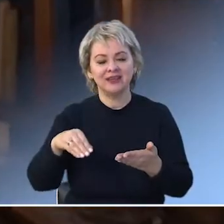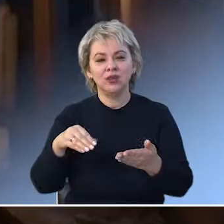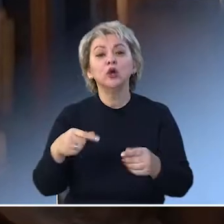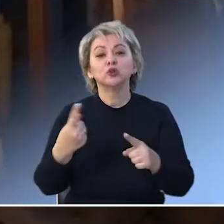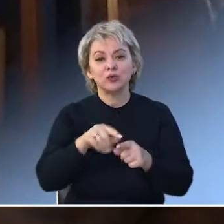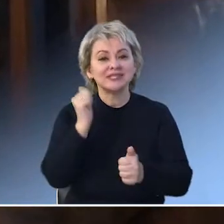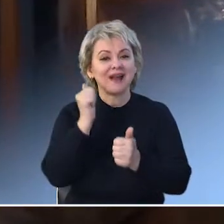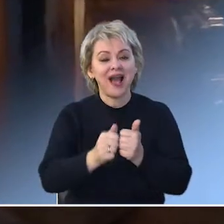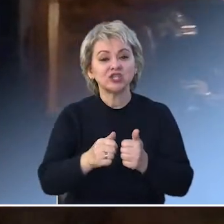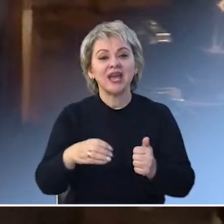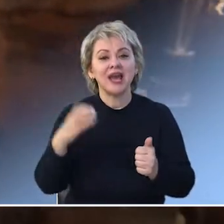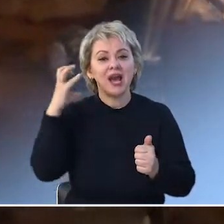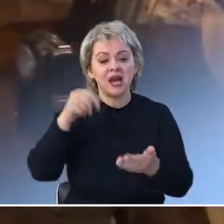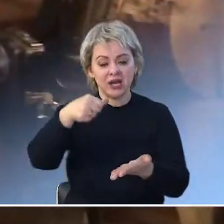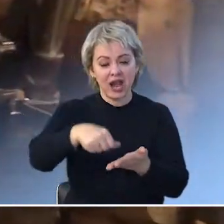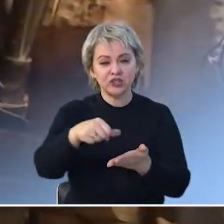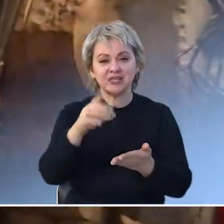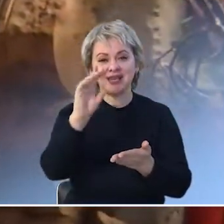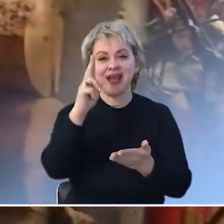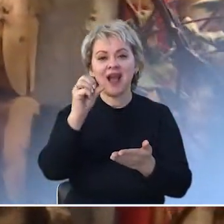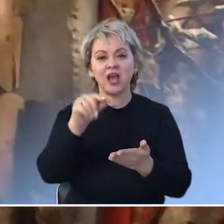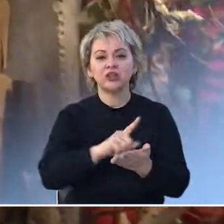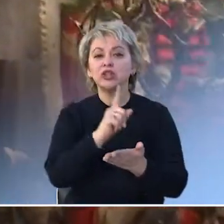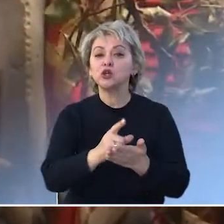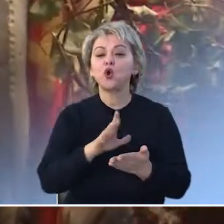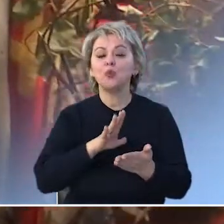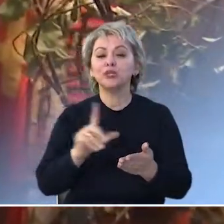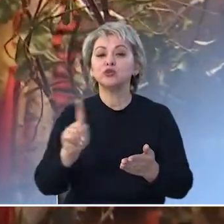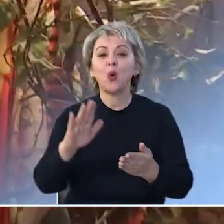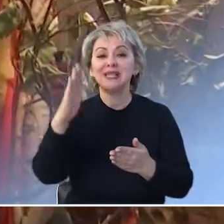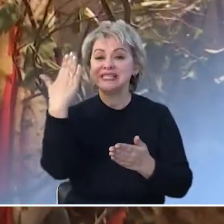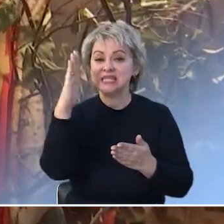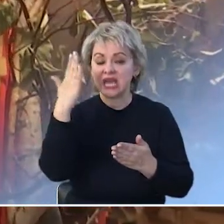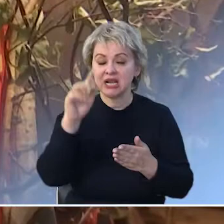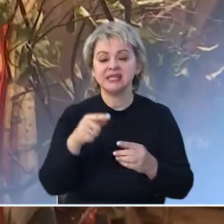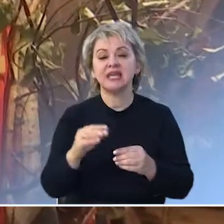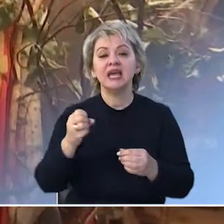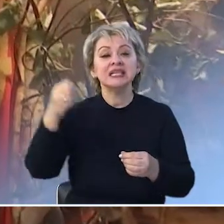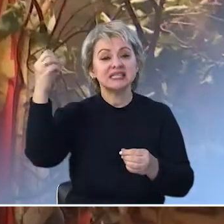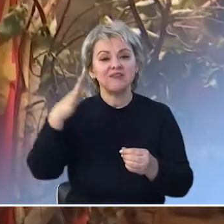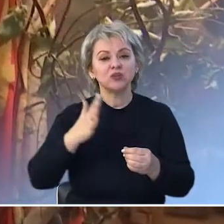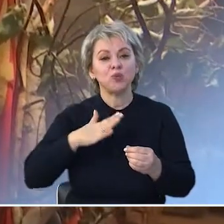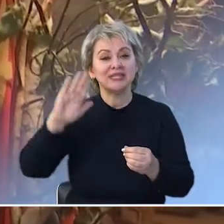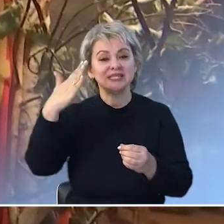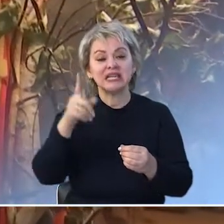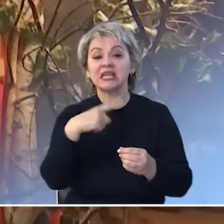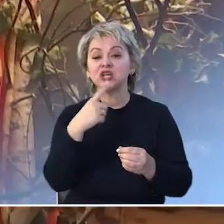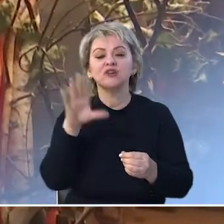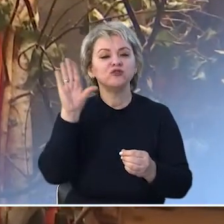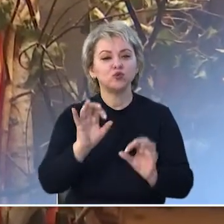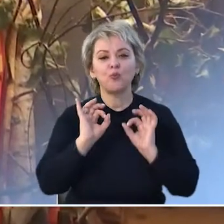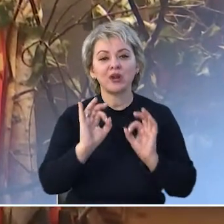Кэт, то у каждой радистки Кэт должно быть что? Правильно, зеркальце, свет мой, зеркальце, скажи, да